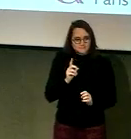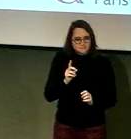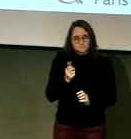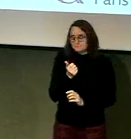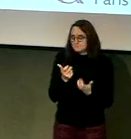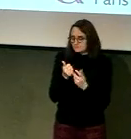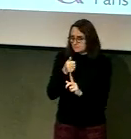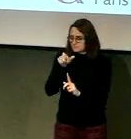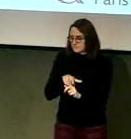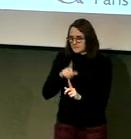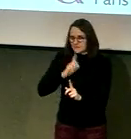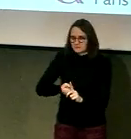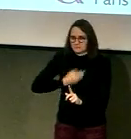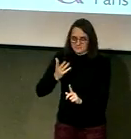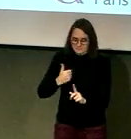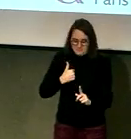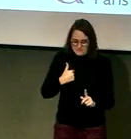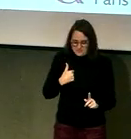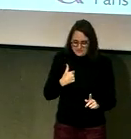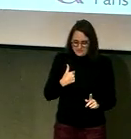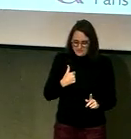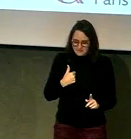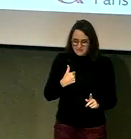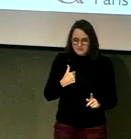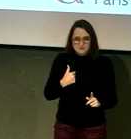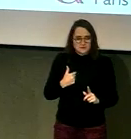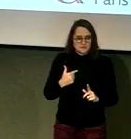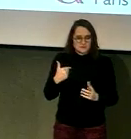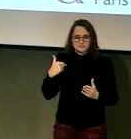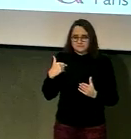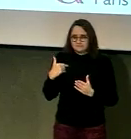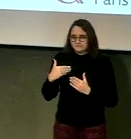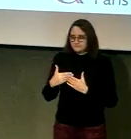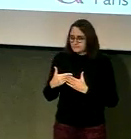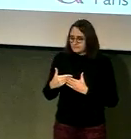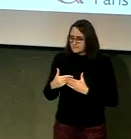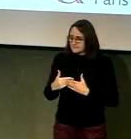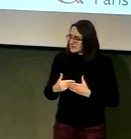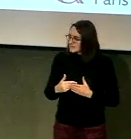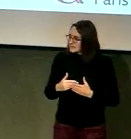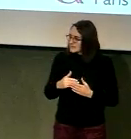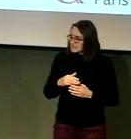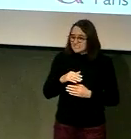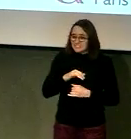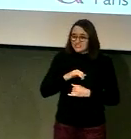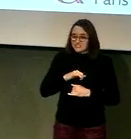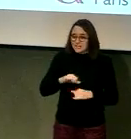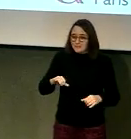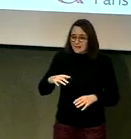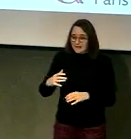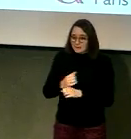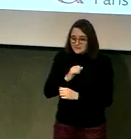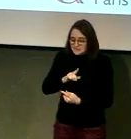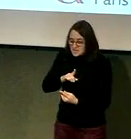une par exemple déclarait: j'ai jamais réussi à aller jusqu'à la maternité parce que j'avais